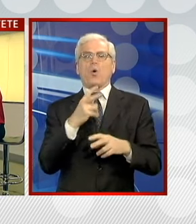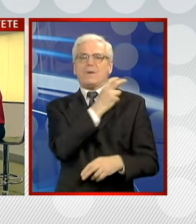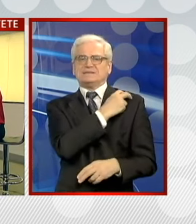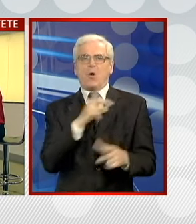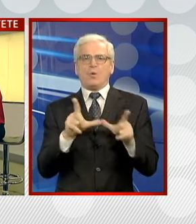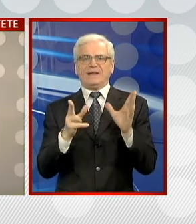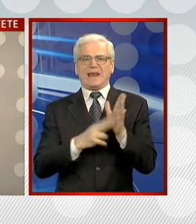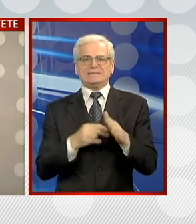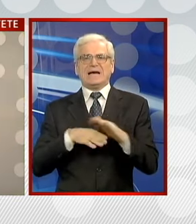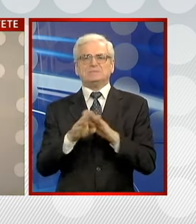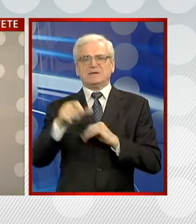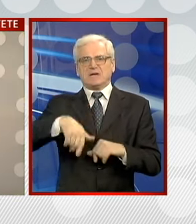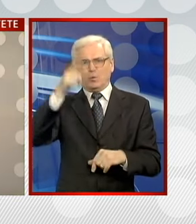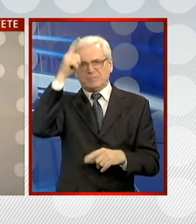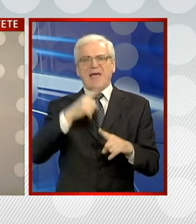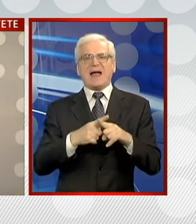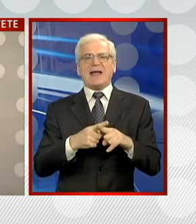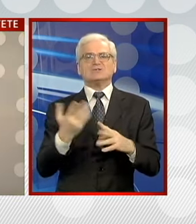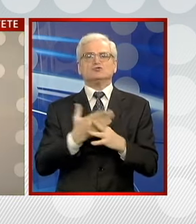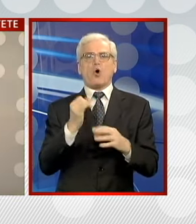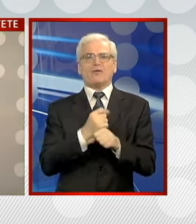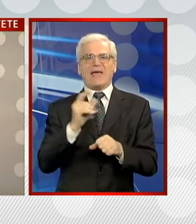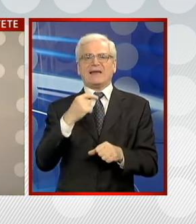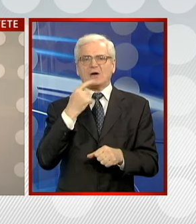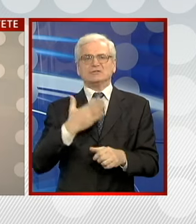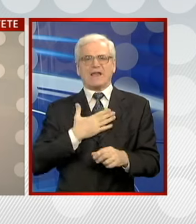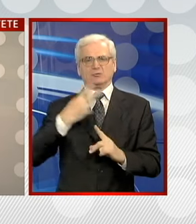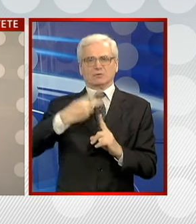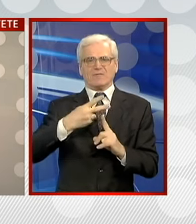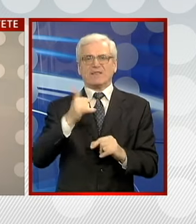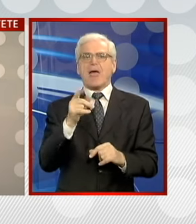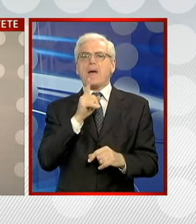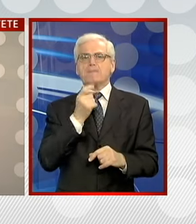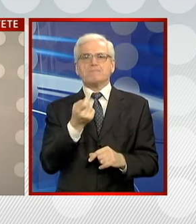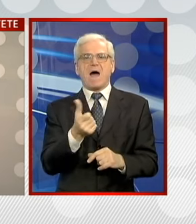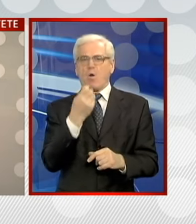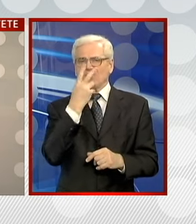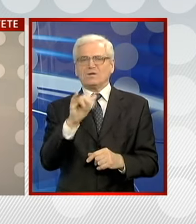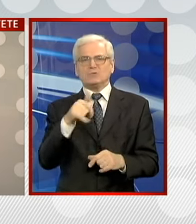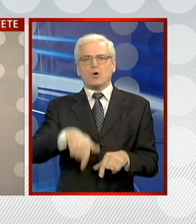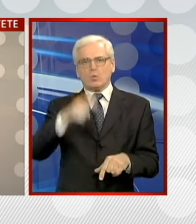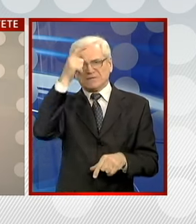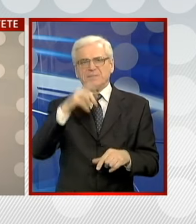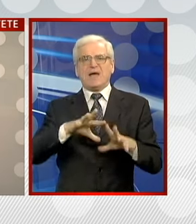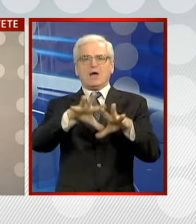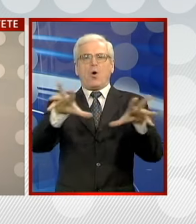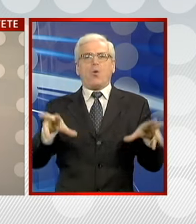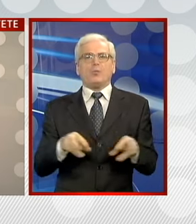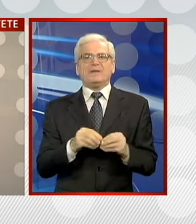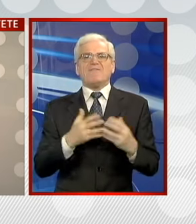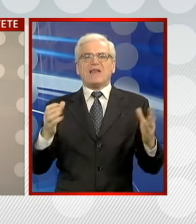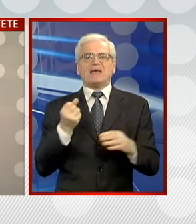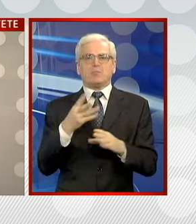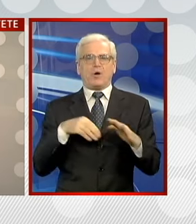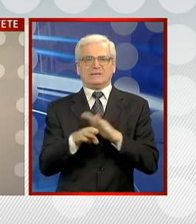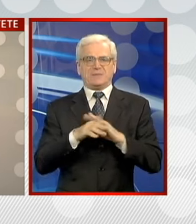Ujedinjenih nacija za izbjeglice u Srbiji, Hans Friedrich Schoder, kaže za RTS da je malo verovatno da će se u Srbiji koncentrisati veliki